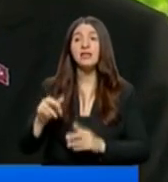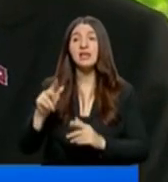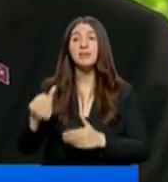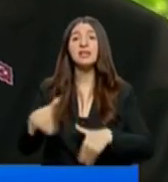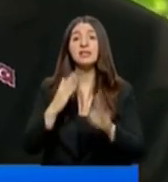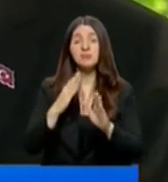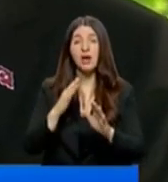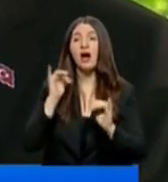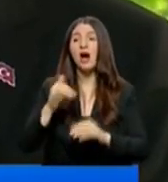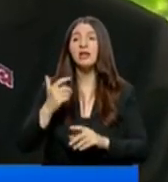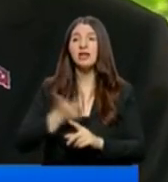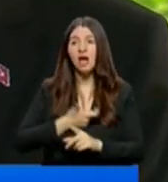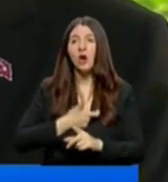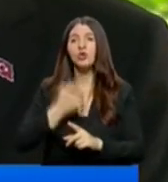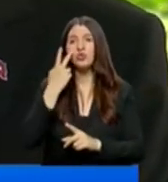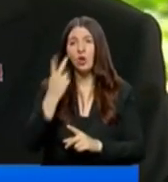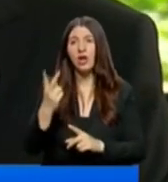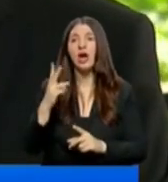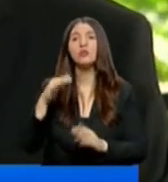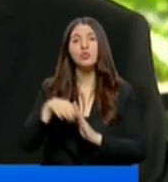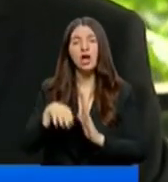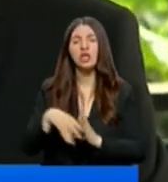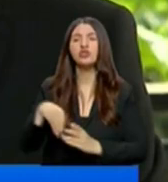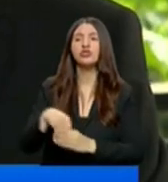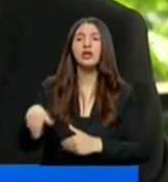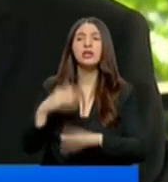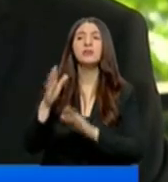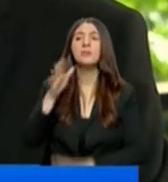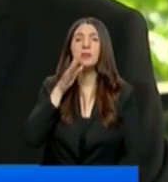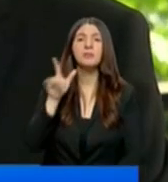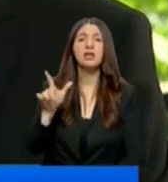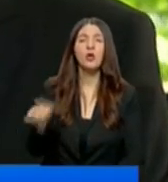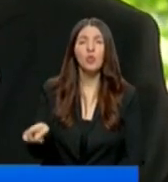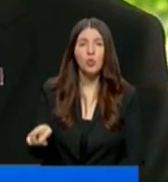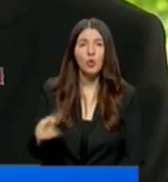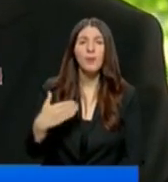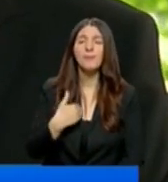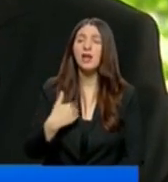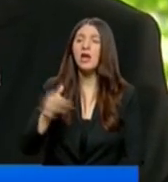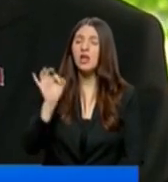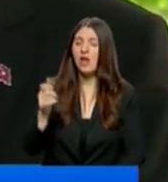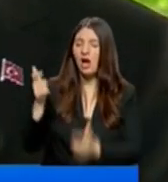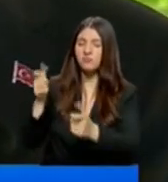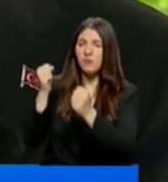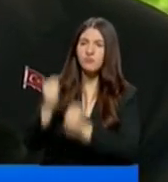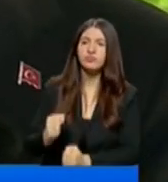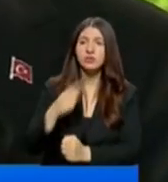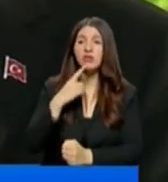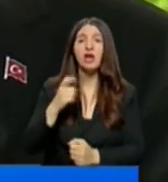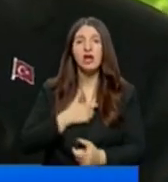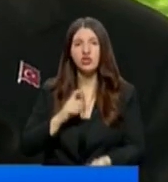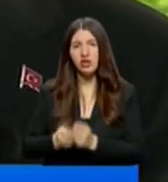gibi gitme, aynı yasal ve aynı kurallar içerisinde gitmesini de bilmek gerekiyor. Ben illa yerimde kalacağım diye